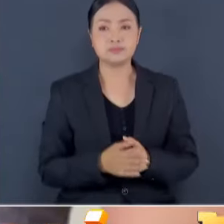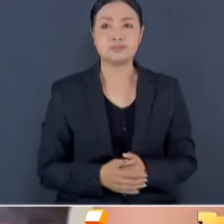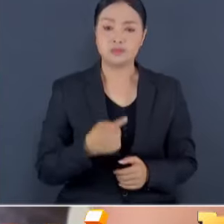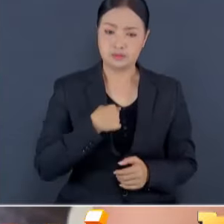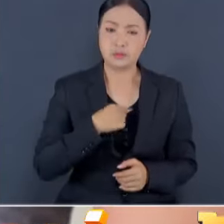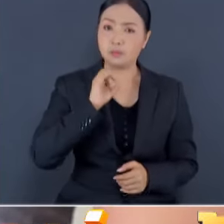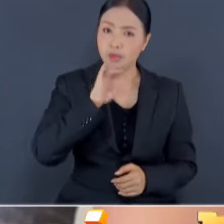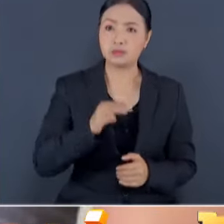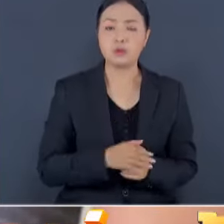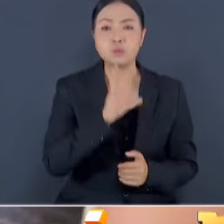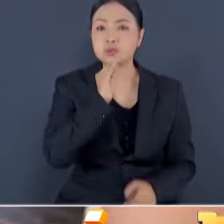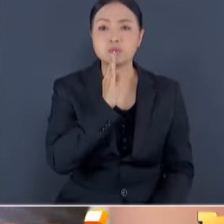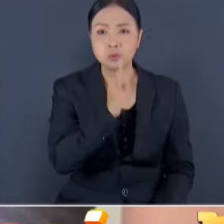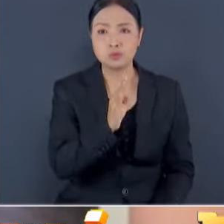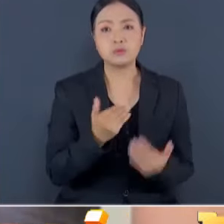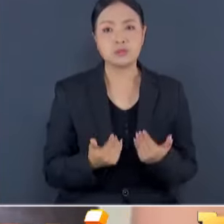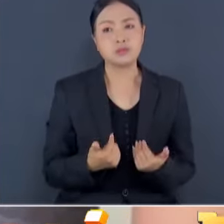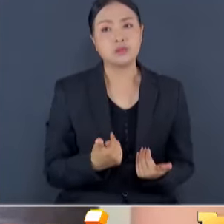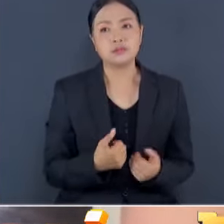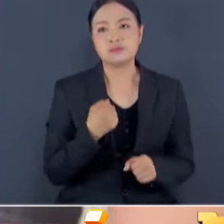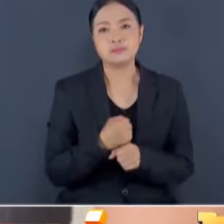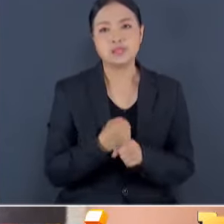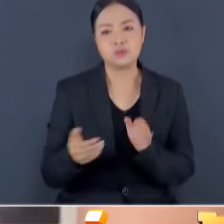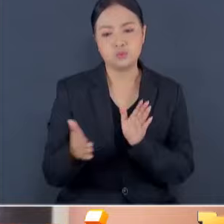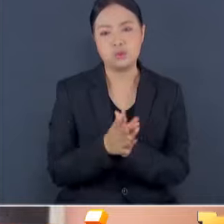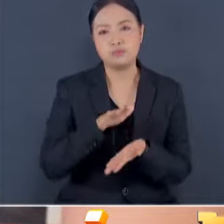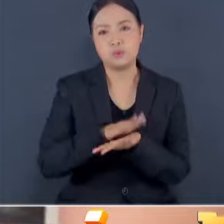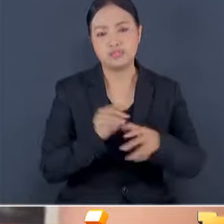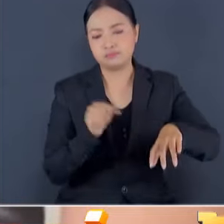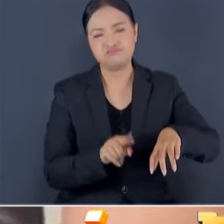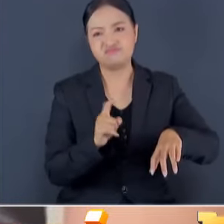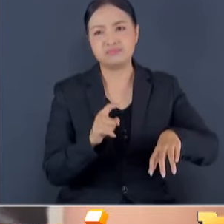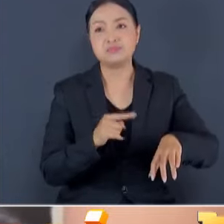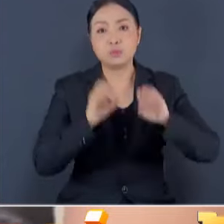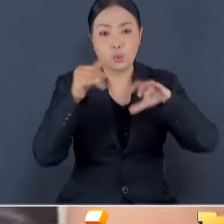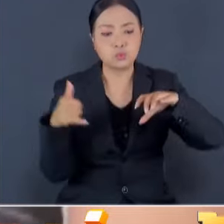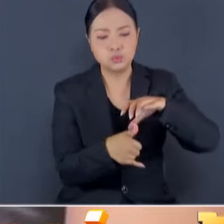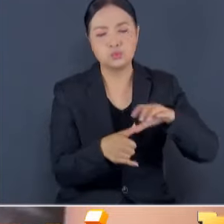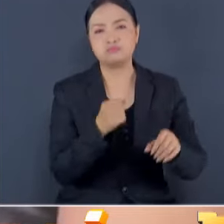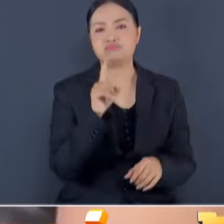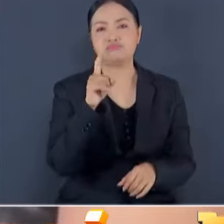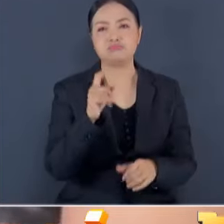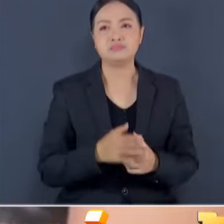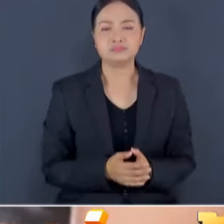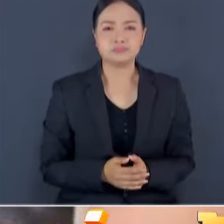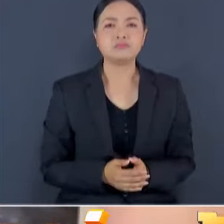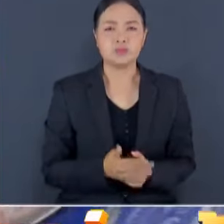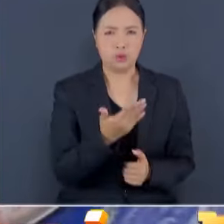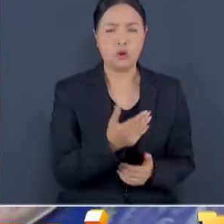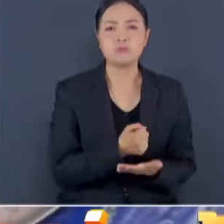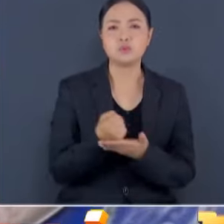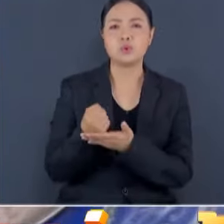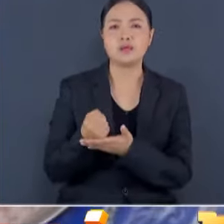เธอบอกด้วยครับว่าเธอพูดตรงๆเลยตอนเนี้ยเธอไม่สามารถทำงานร่วมกับโรงเรียนแห่งนี้ได้แล้วเพราะว่าเธอเป็นครููที่โรงเรียนแห่งนี้จึงขอไปช่วย